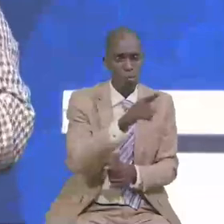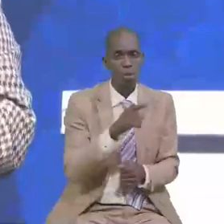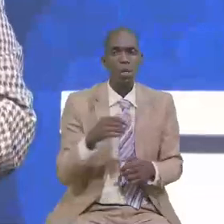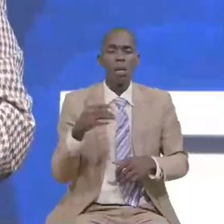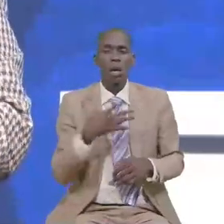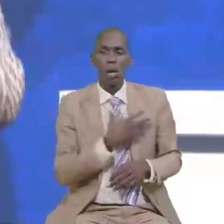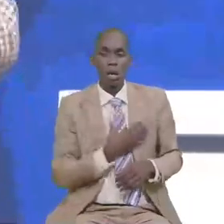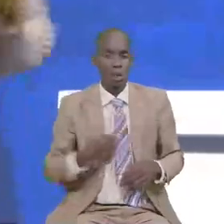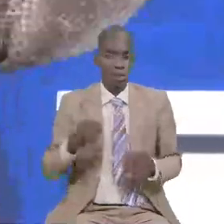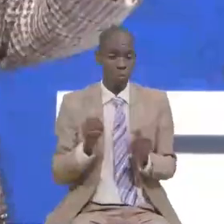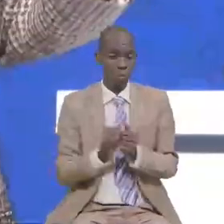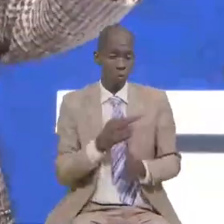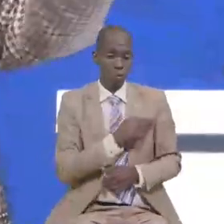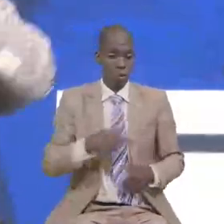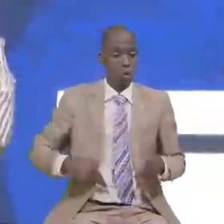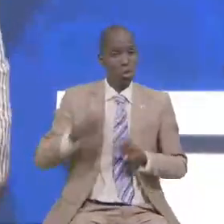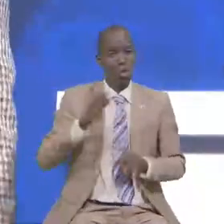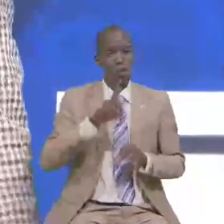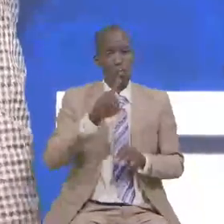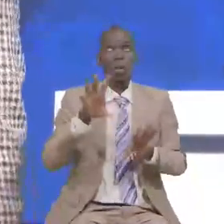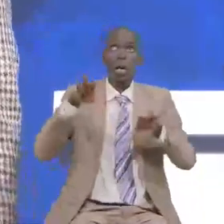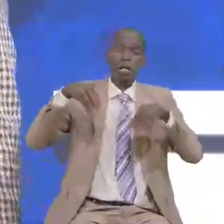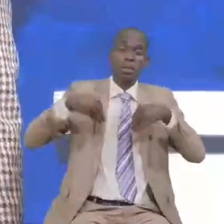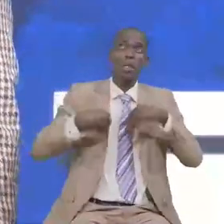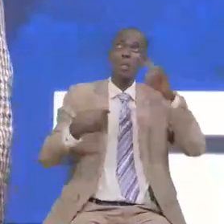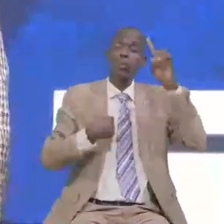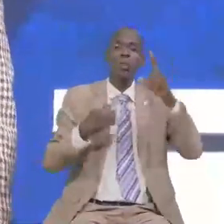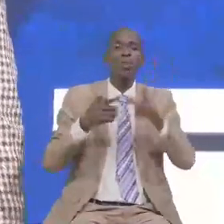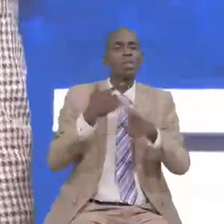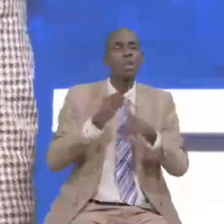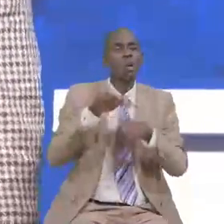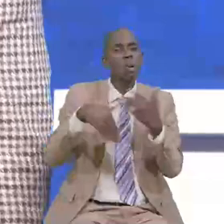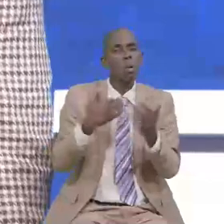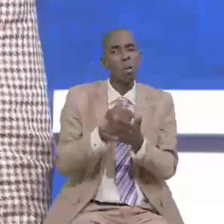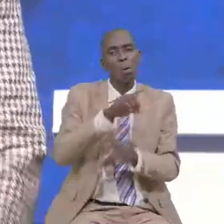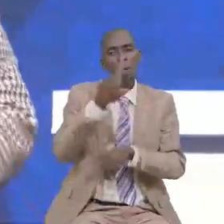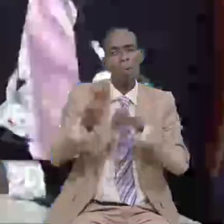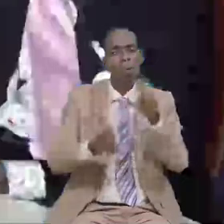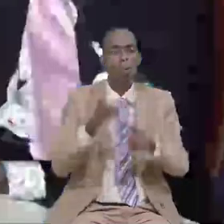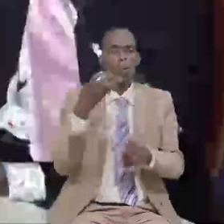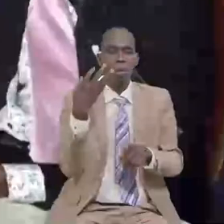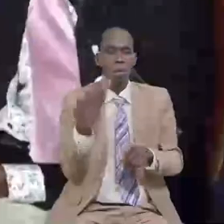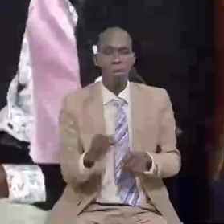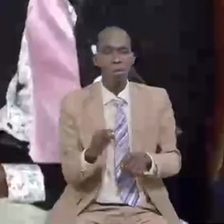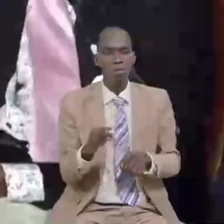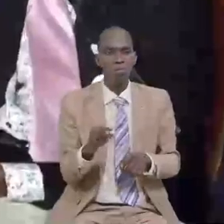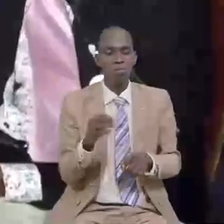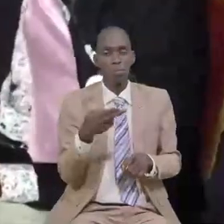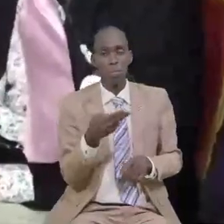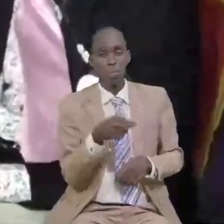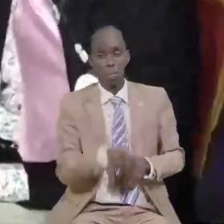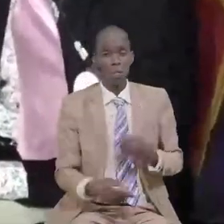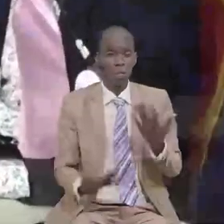toi en royauté. Et dès que tu me reçois, cette question, cette affaire